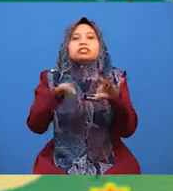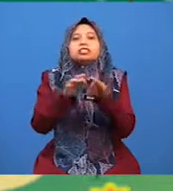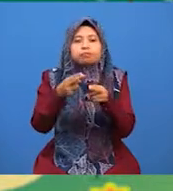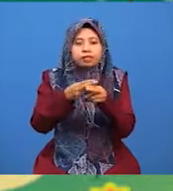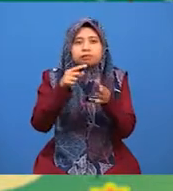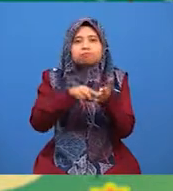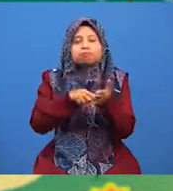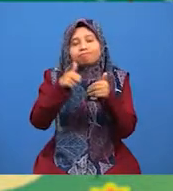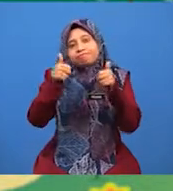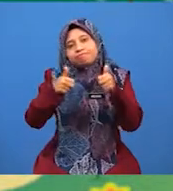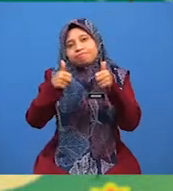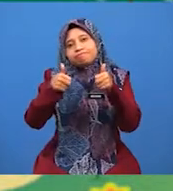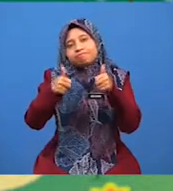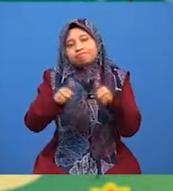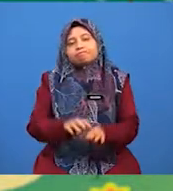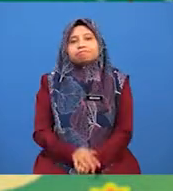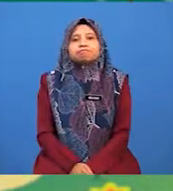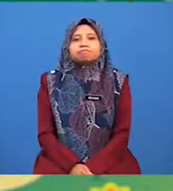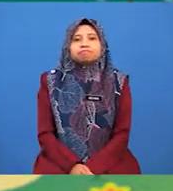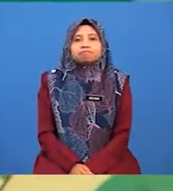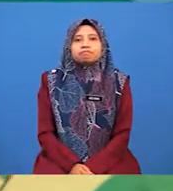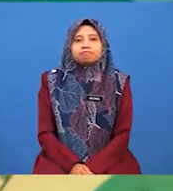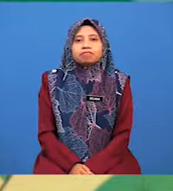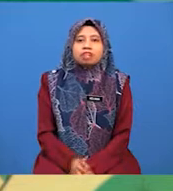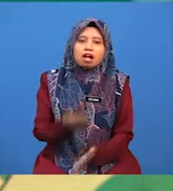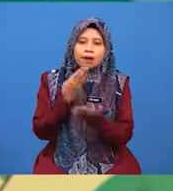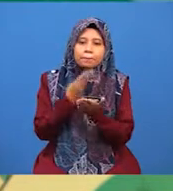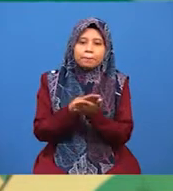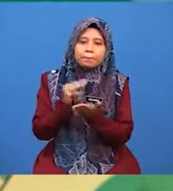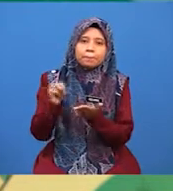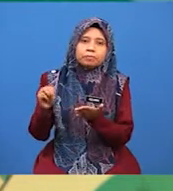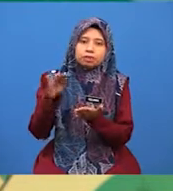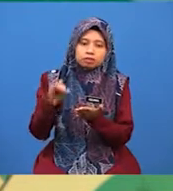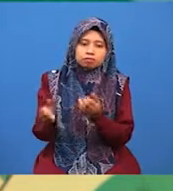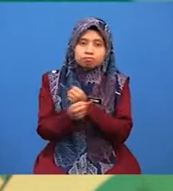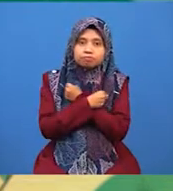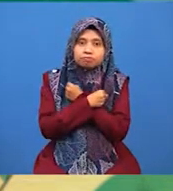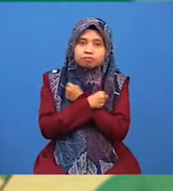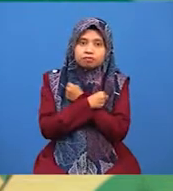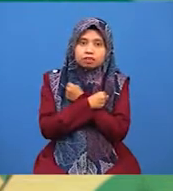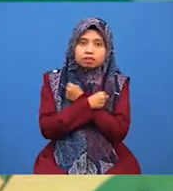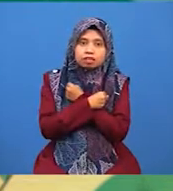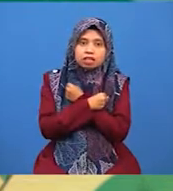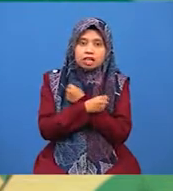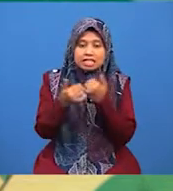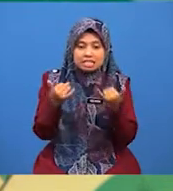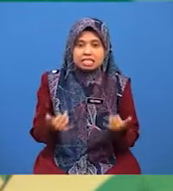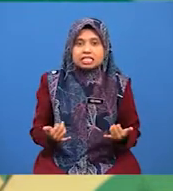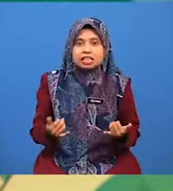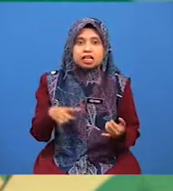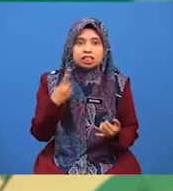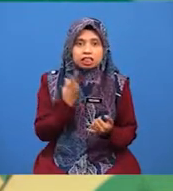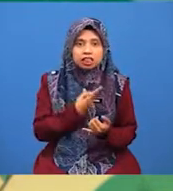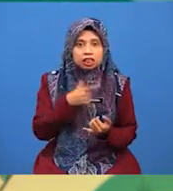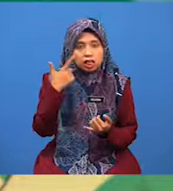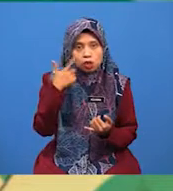Bagus! Anda memang bijak. Baiklah murid-murid yang saya kasihi. Sekarang kita